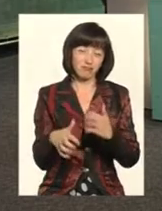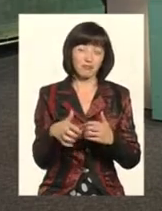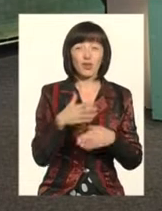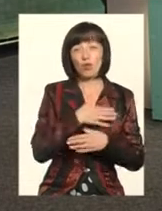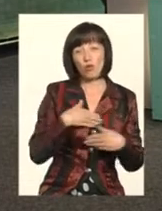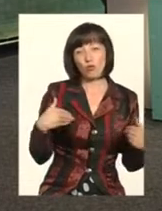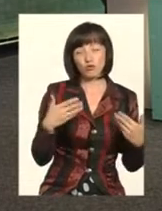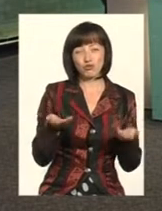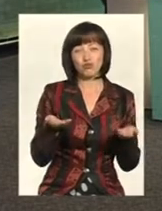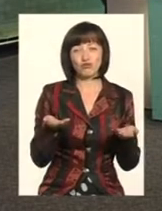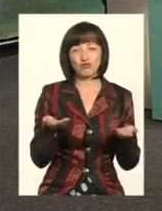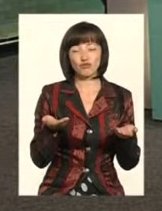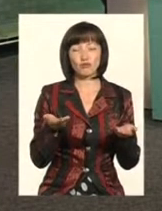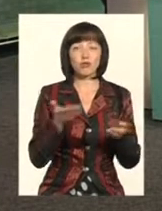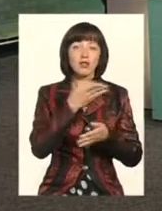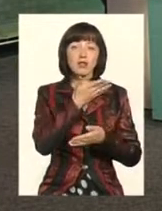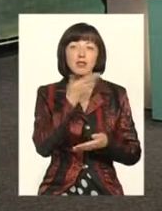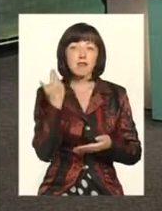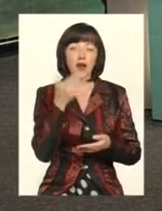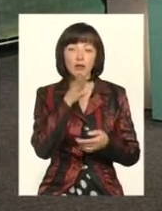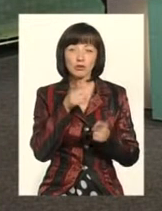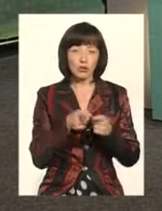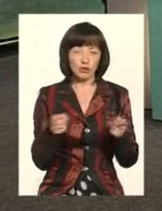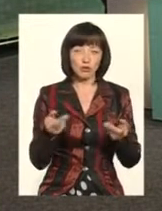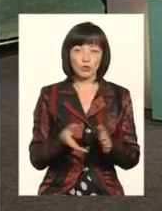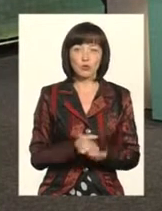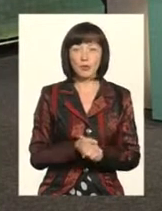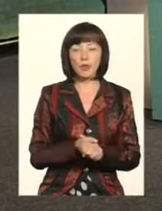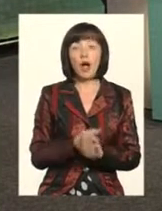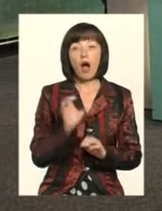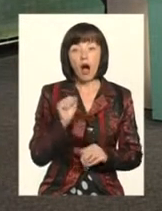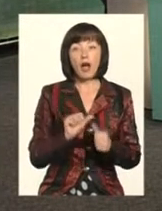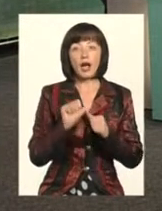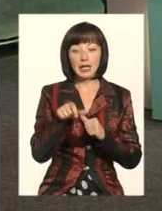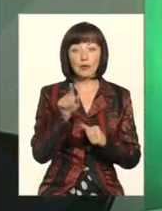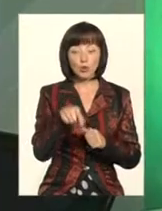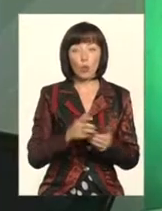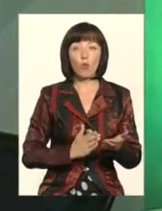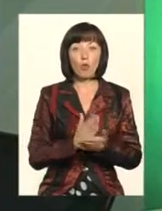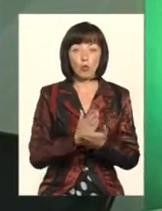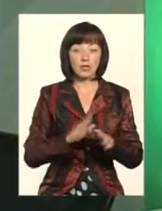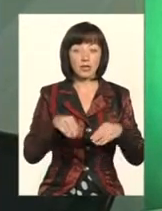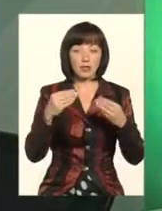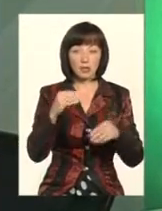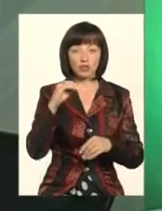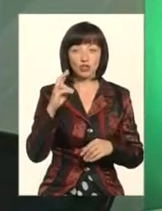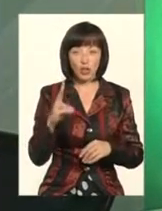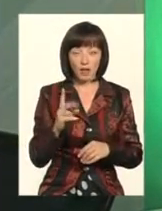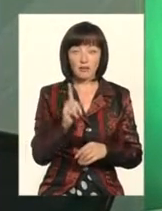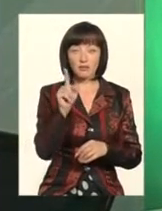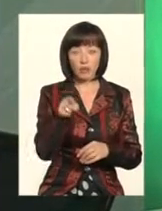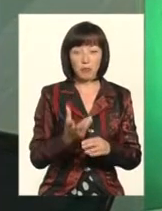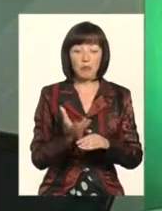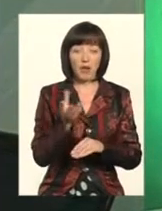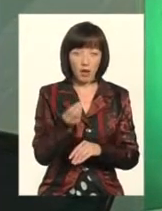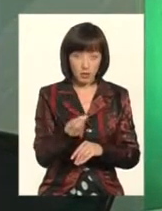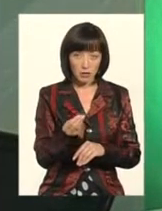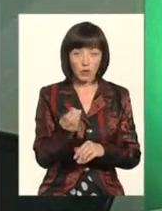чи не, за, ну, всі не думають, мають що часу, прийде, що хтось має це зробити. А крім того, ті послуги, які вам надає ЖЕК за те, що ви